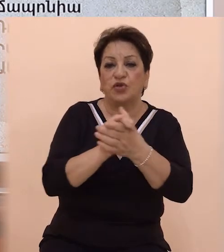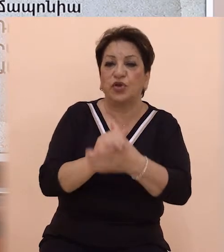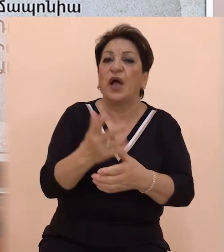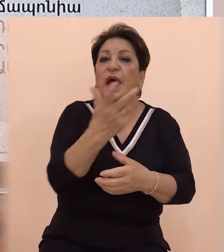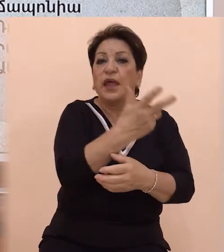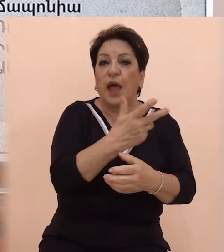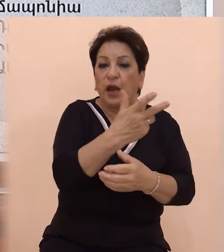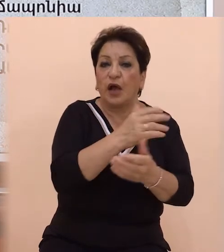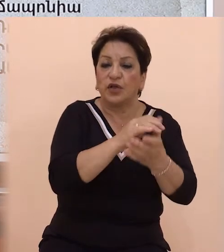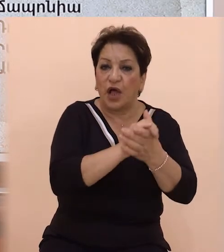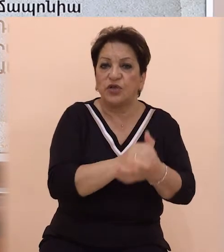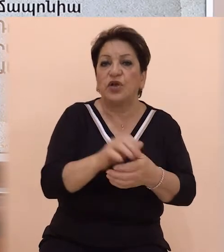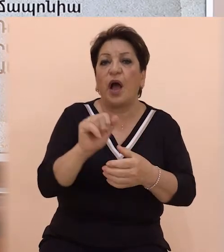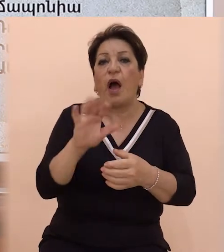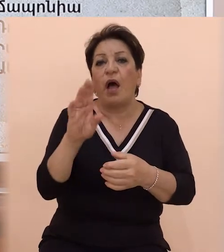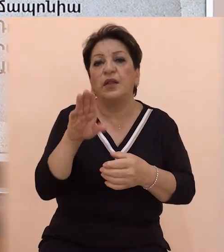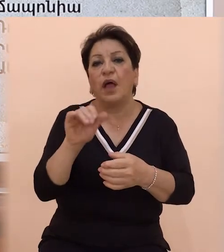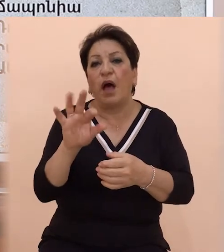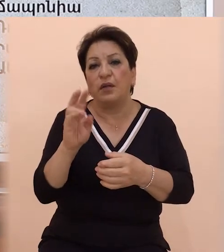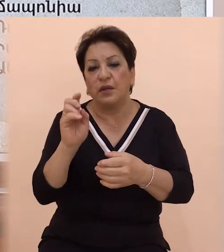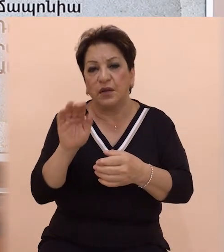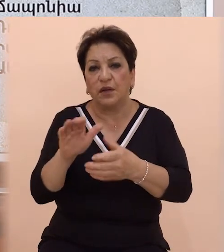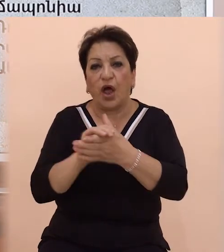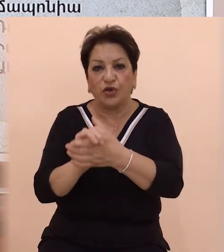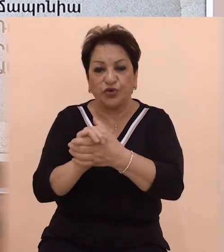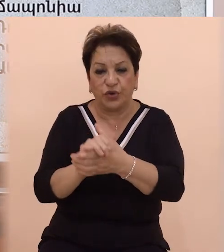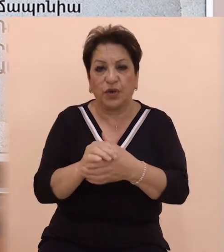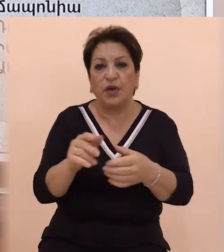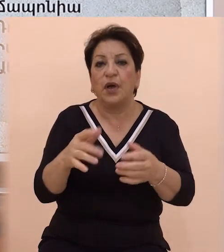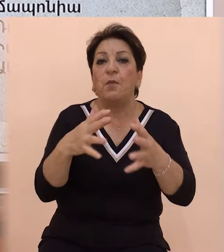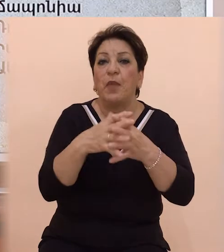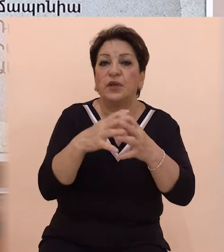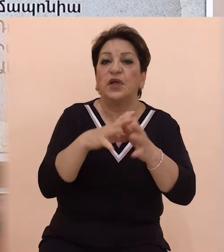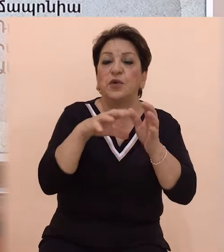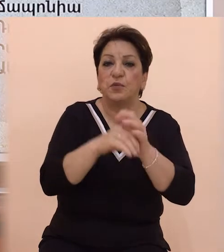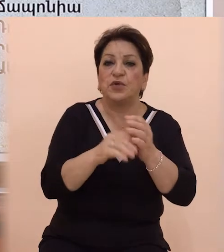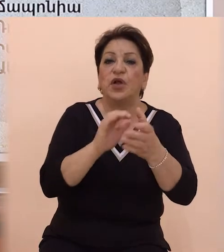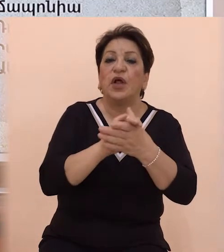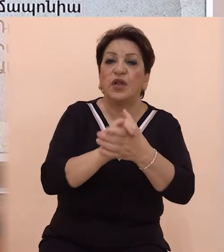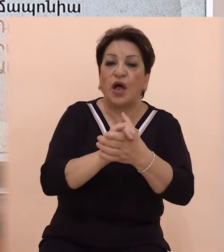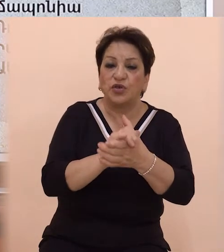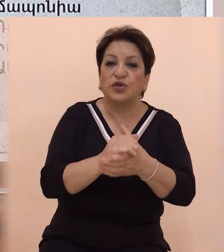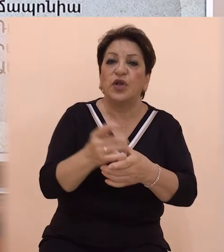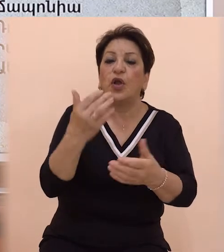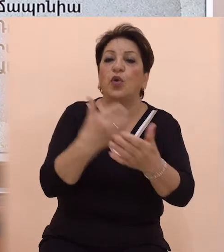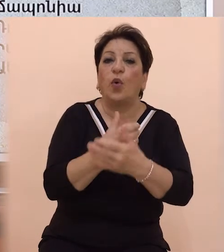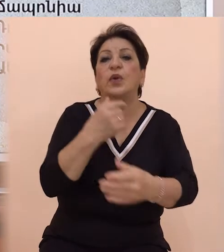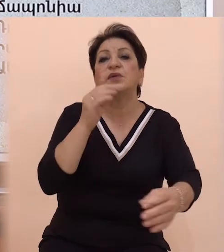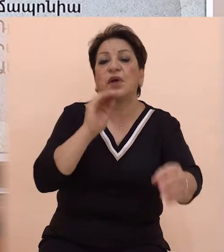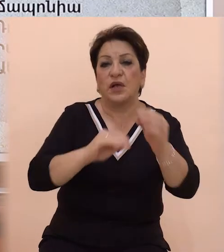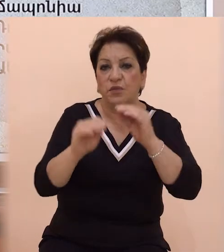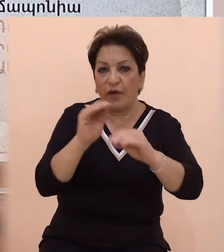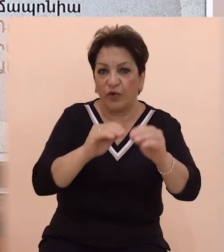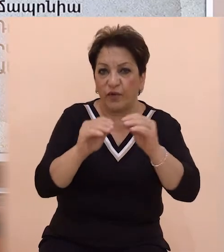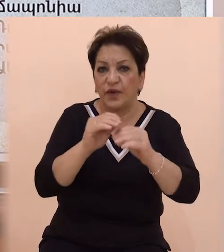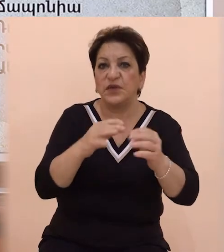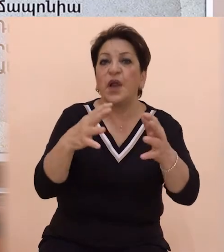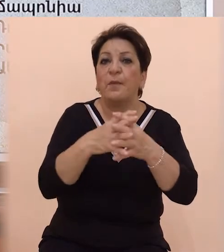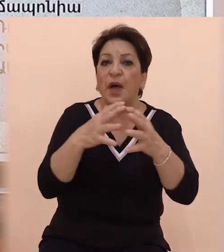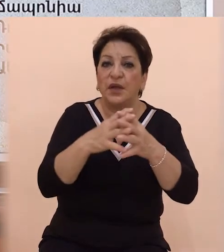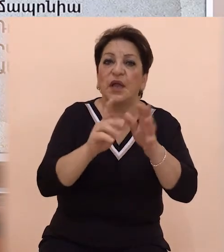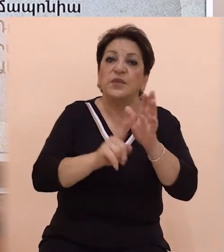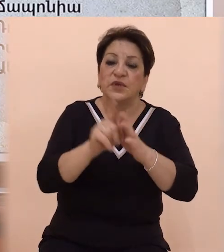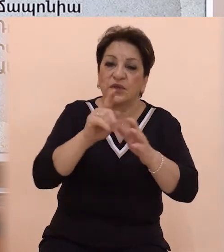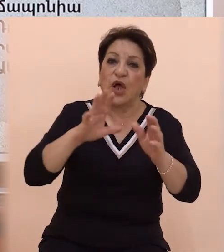դաշինք և անտանտ։ բայց պատերազմի ընթացքում դաշինքները վերակազմավորվեցին։ Պատերազմը